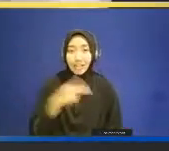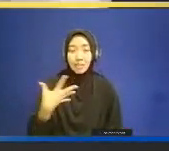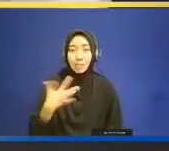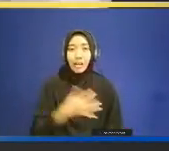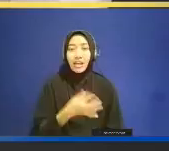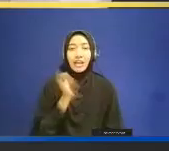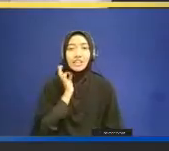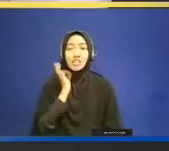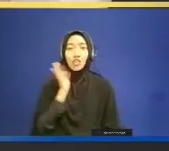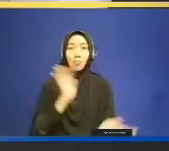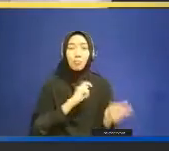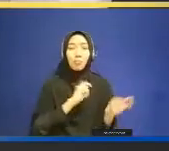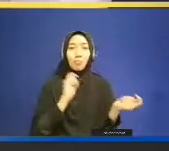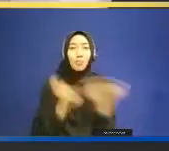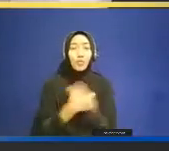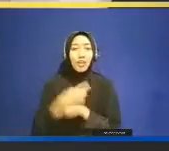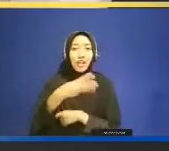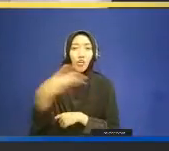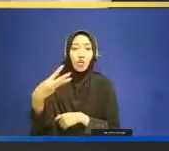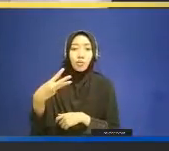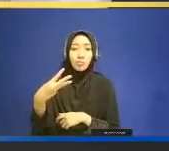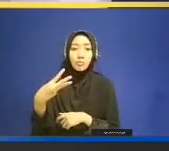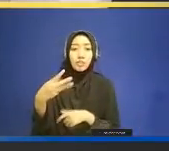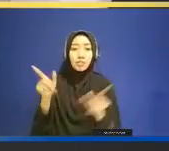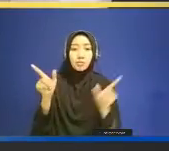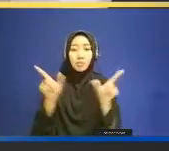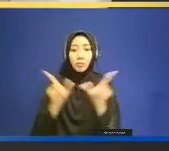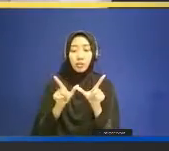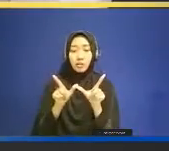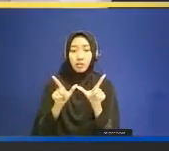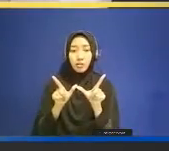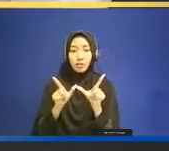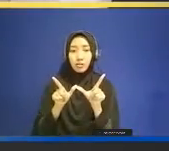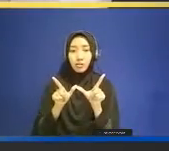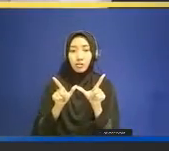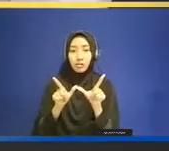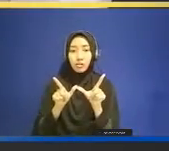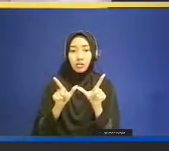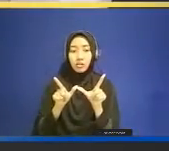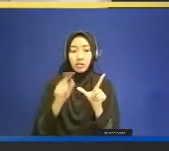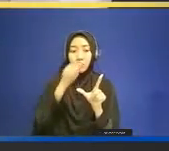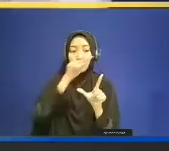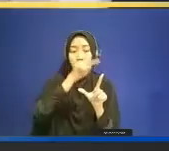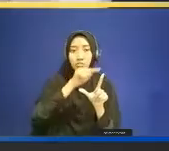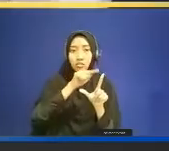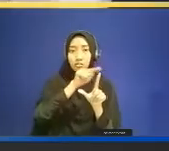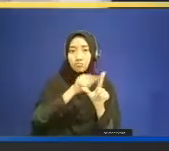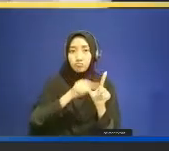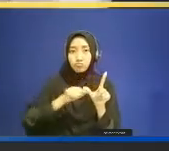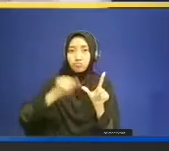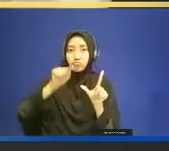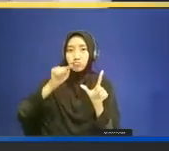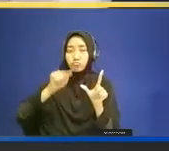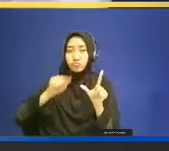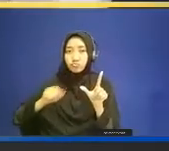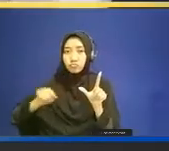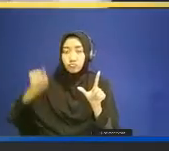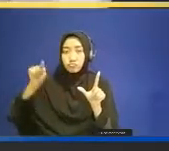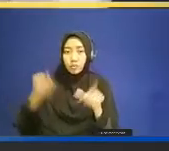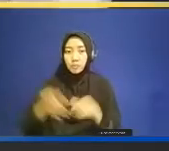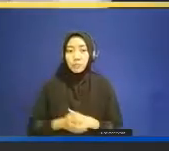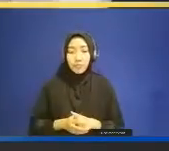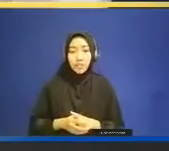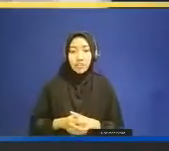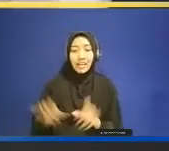ada resiko pemulihan ekonominya itu bentuknya double you baik turun naik lagi turun